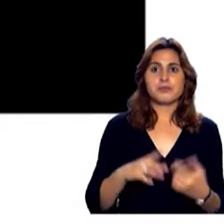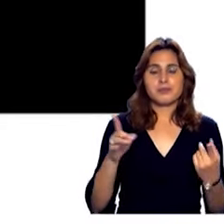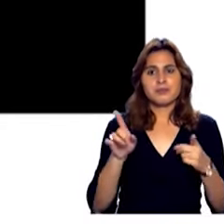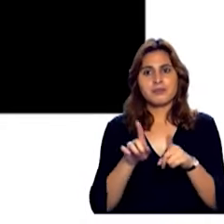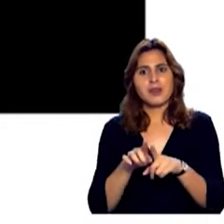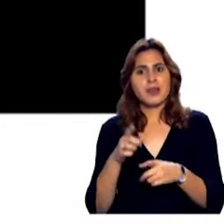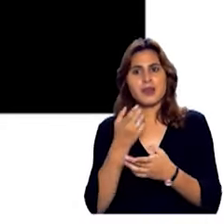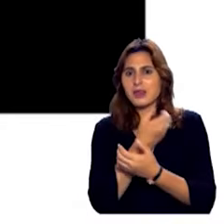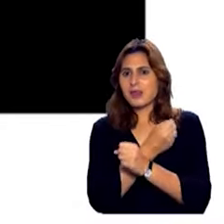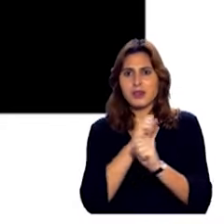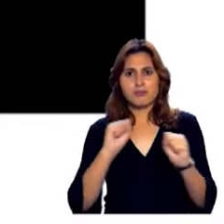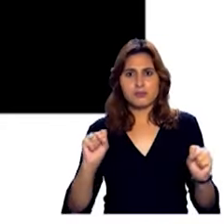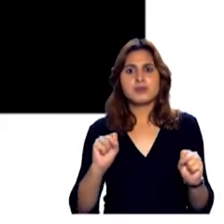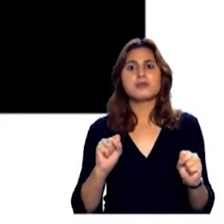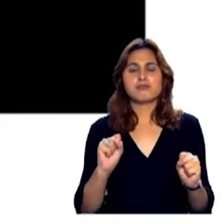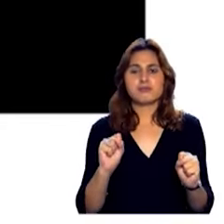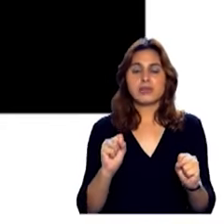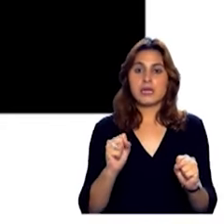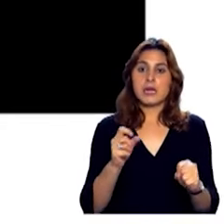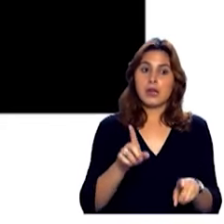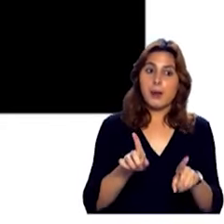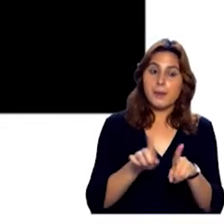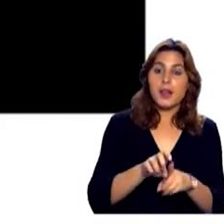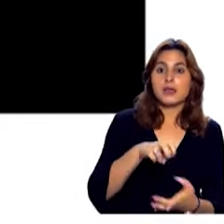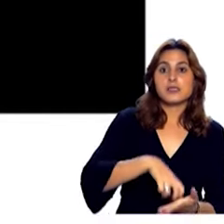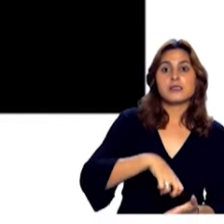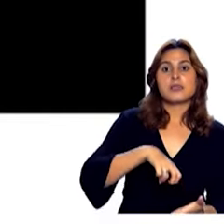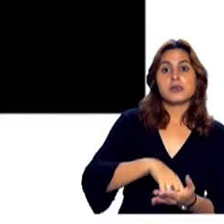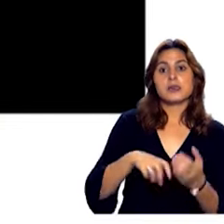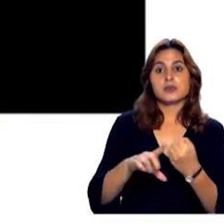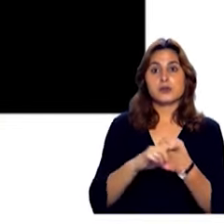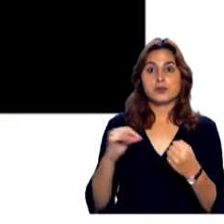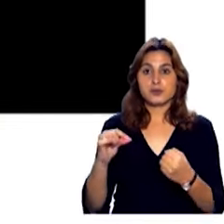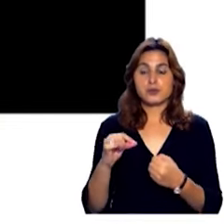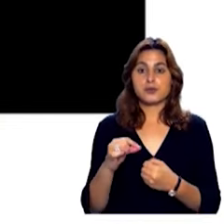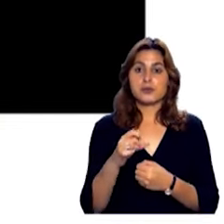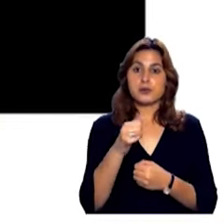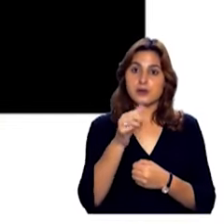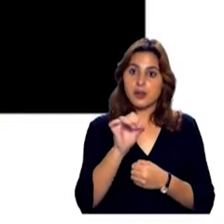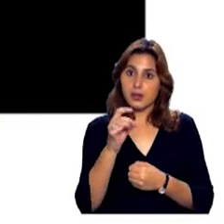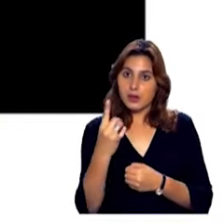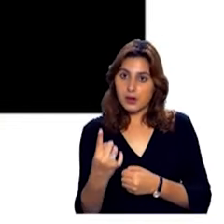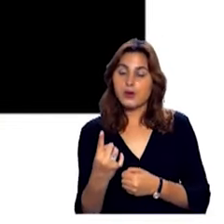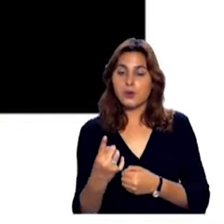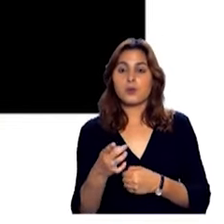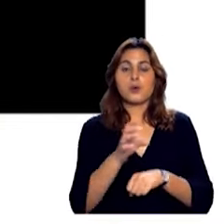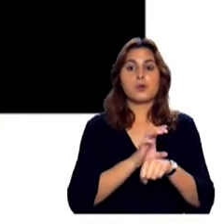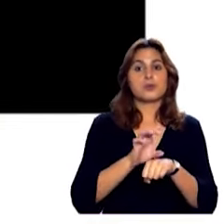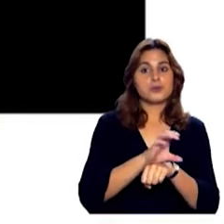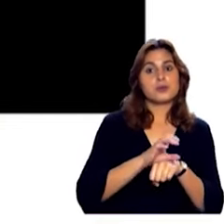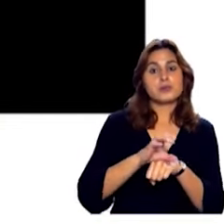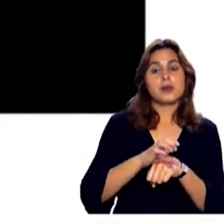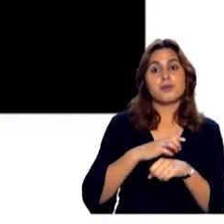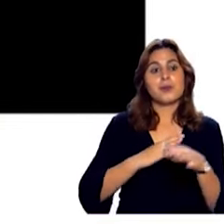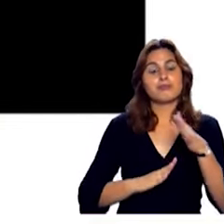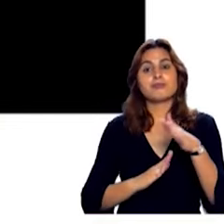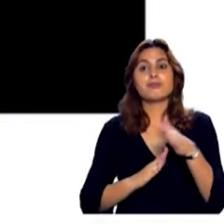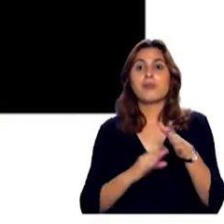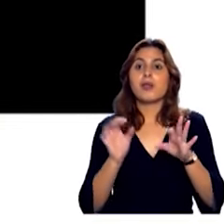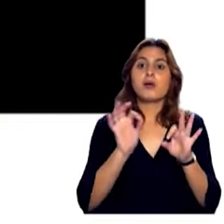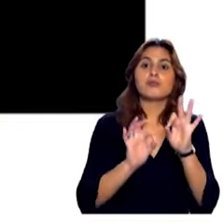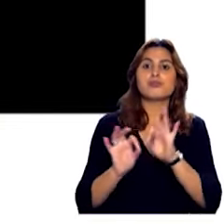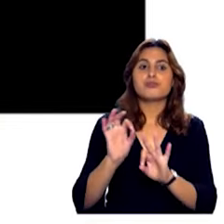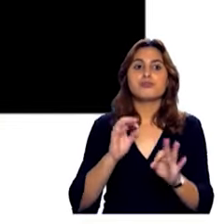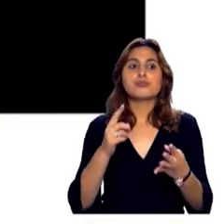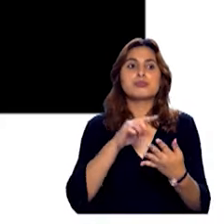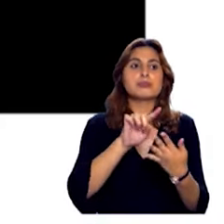sentenza in base all'articolo 111 Della costituzione deve intendi qualsiasi provvedimento di contenuto decisorio anche